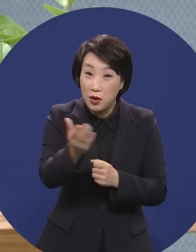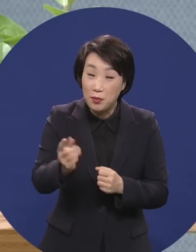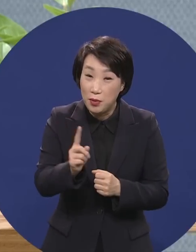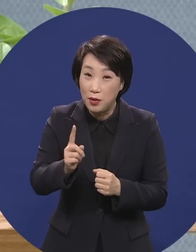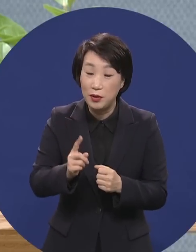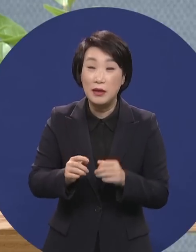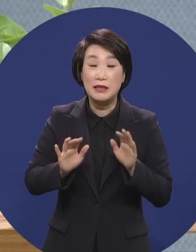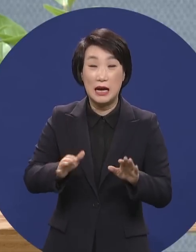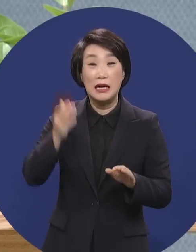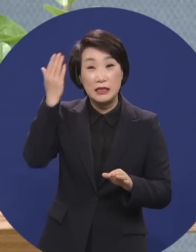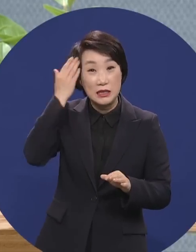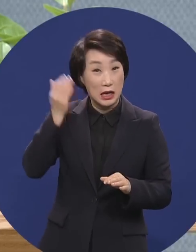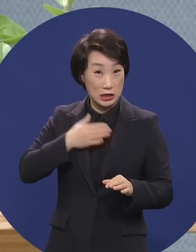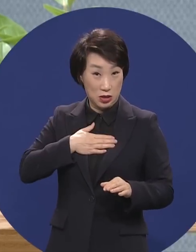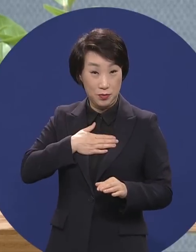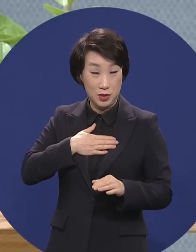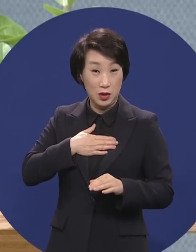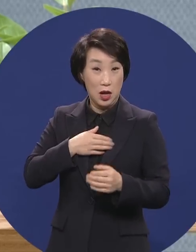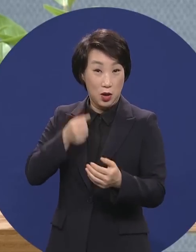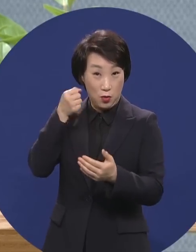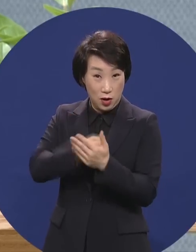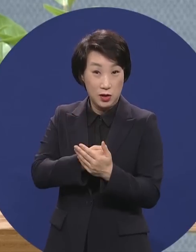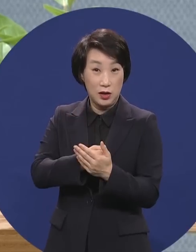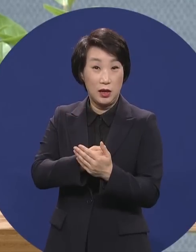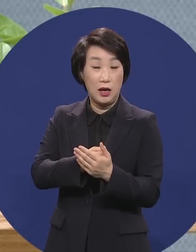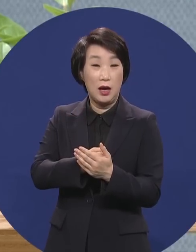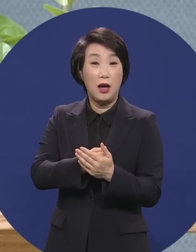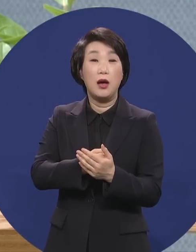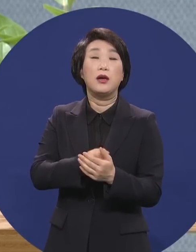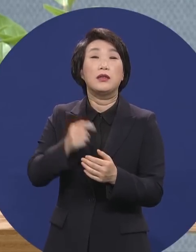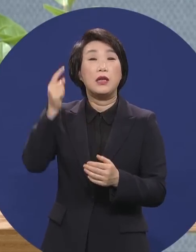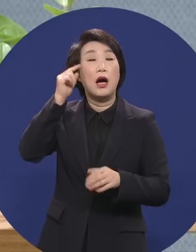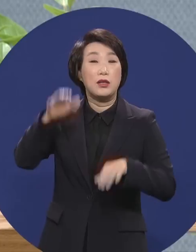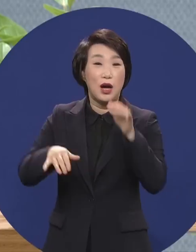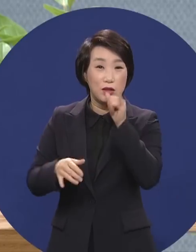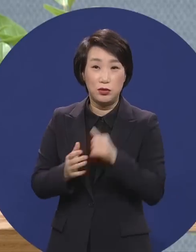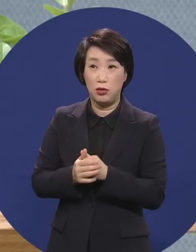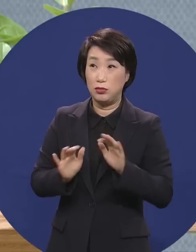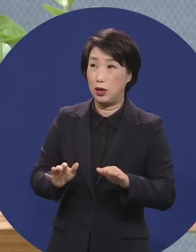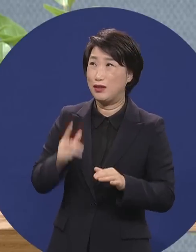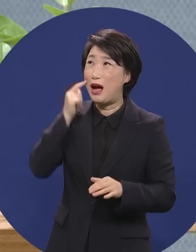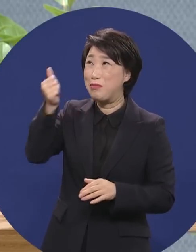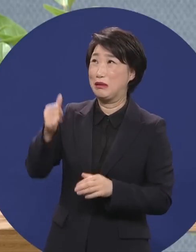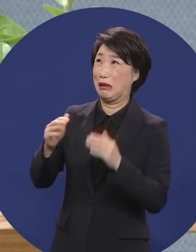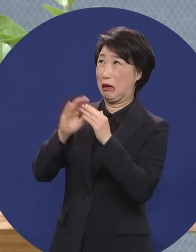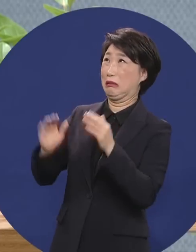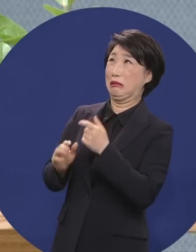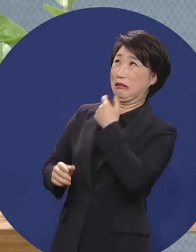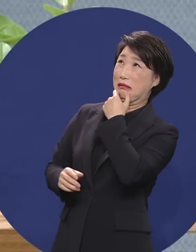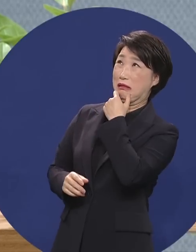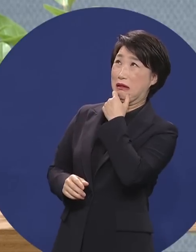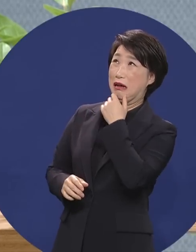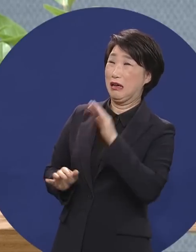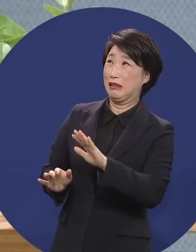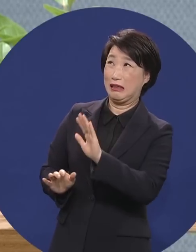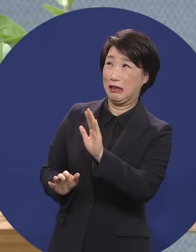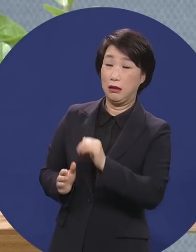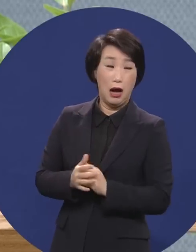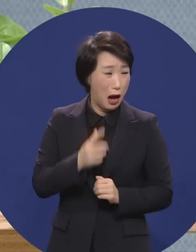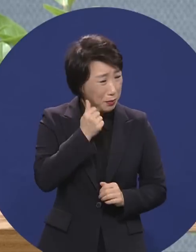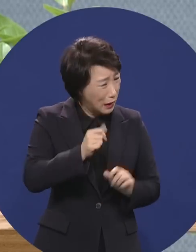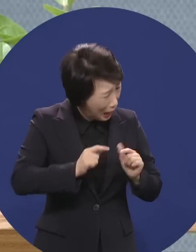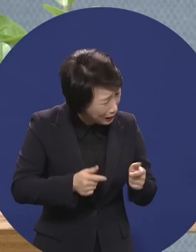자기의 지정의의 권리, 생각의 차이를 낸다. 나는 아버지 집이 싫다 이 말이야. 아버지는